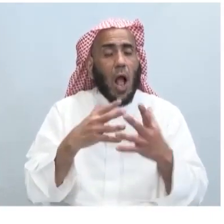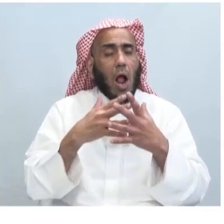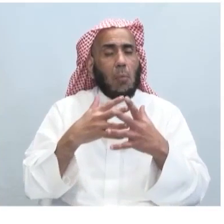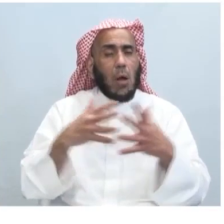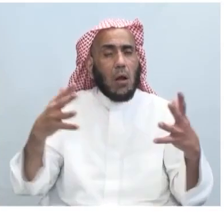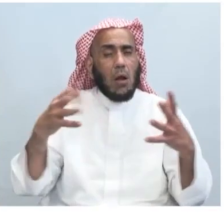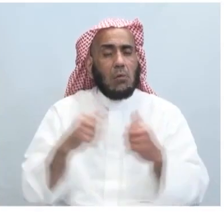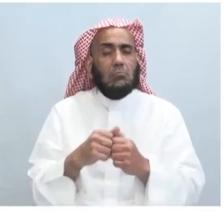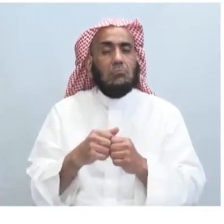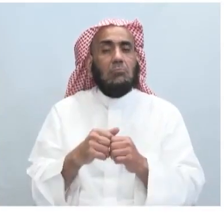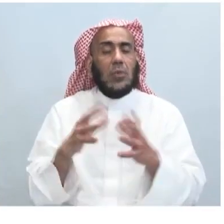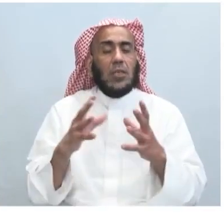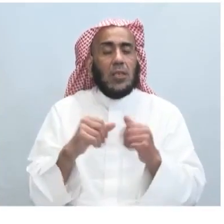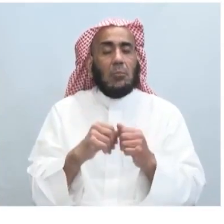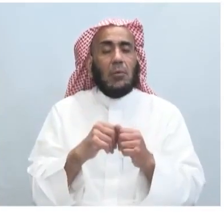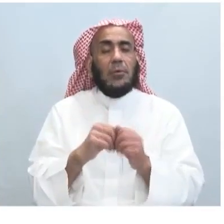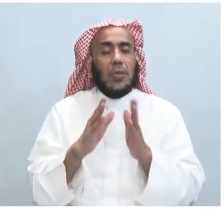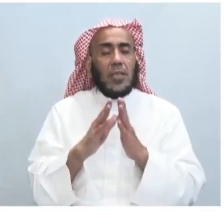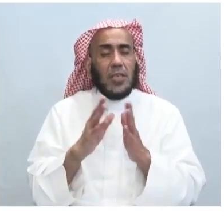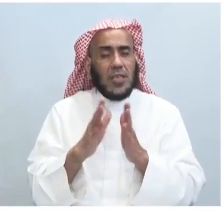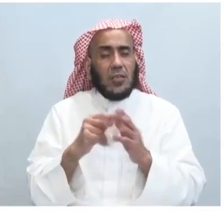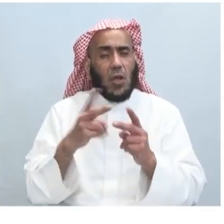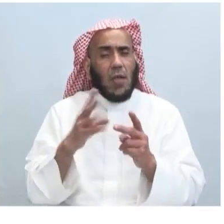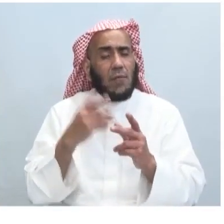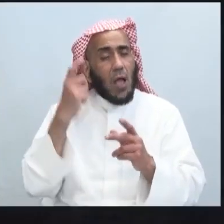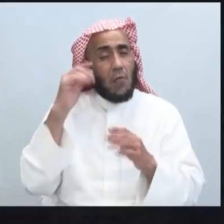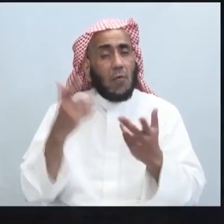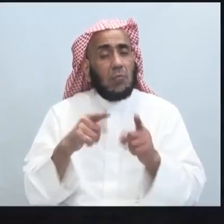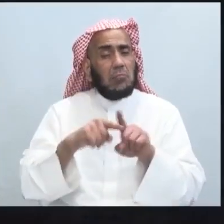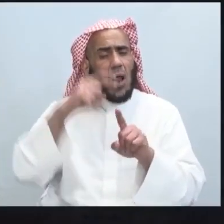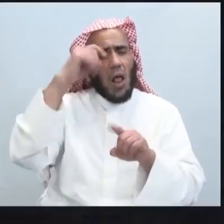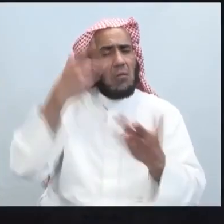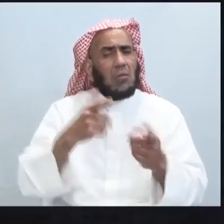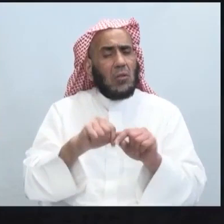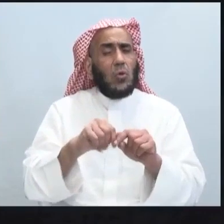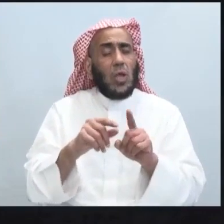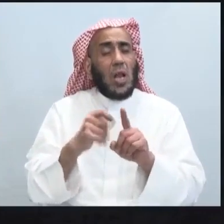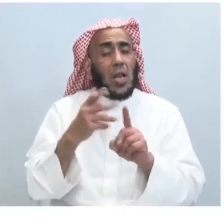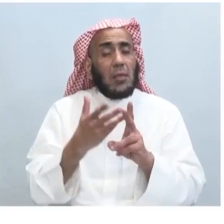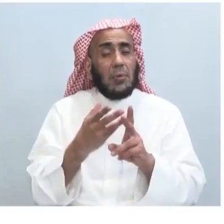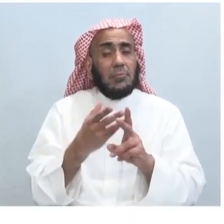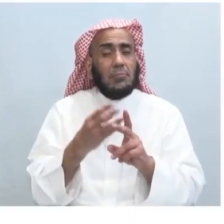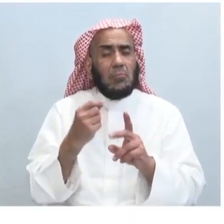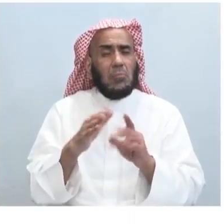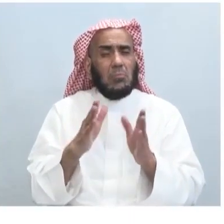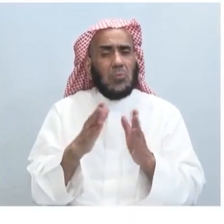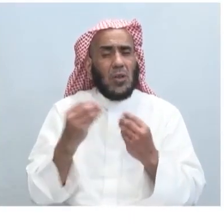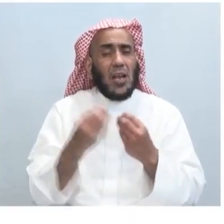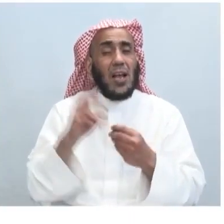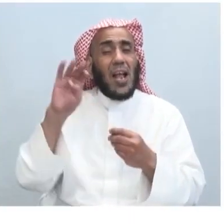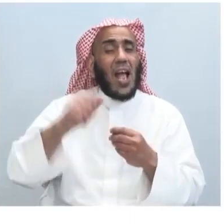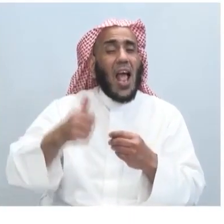اكبر تركيز النواتج اكبر كيف اعرف درجه الحراره عندما تكون القيمه بجانبها